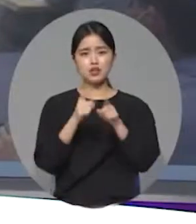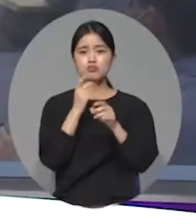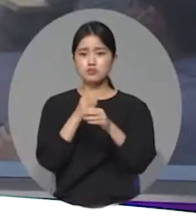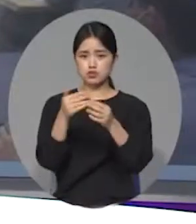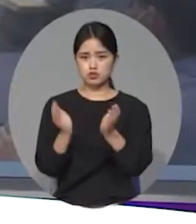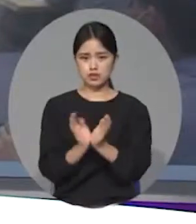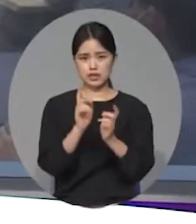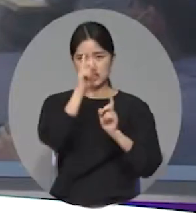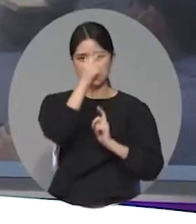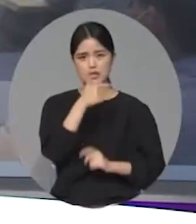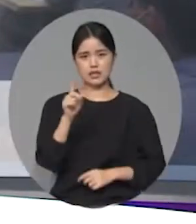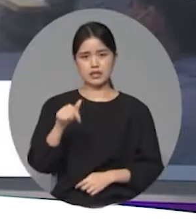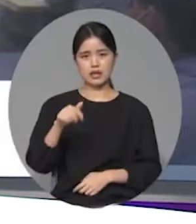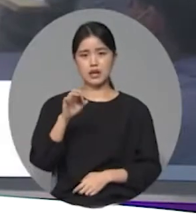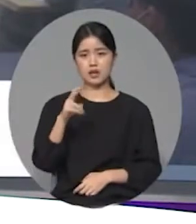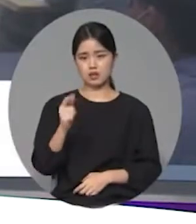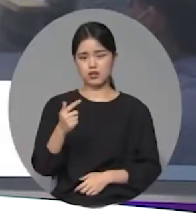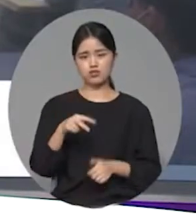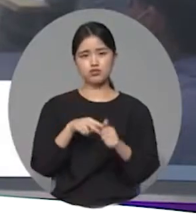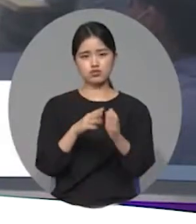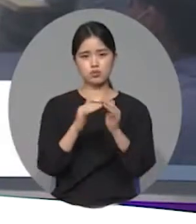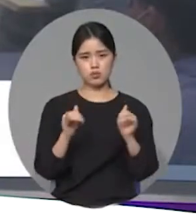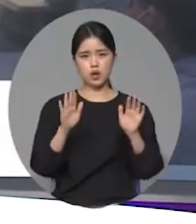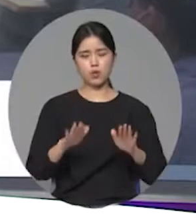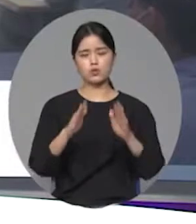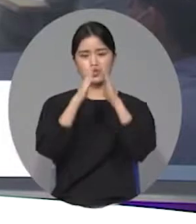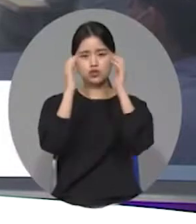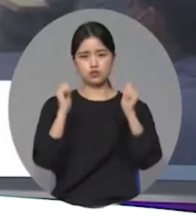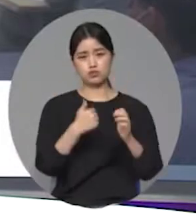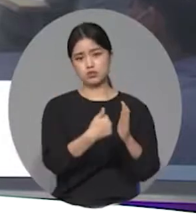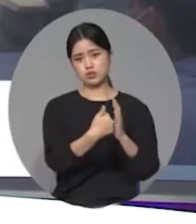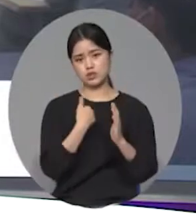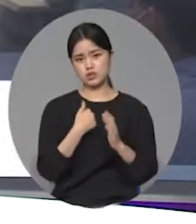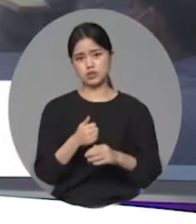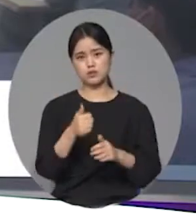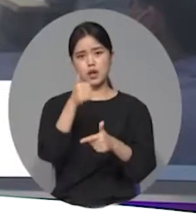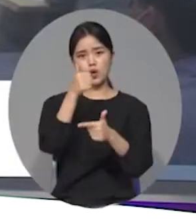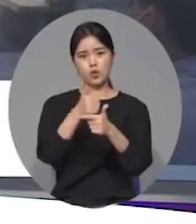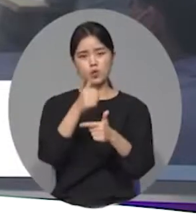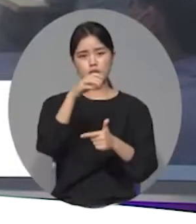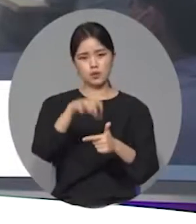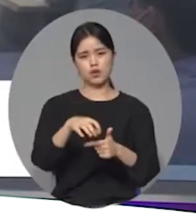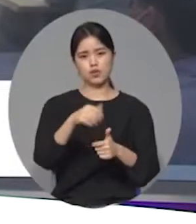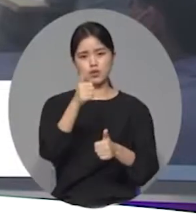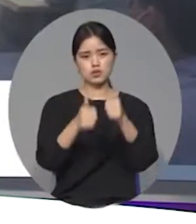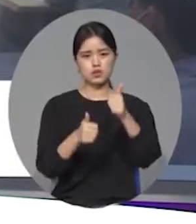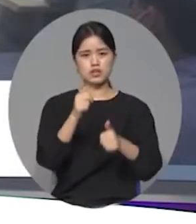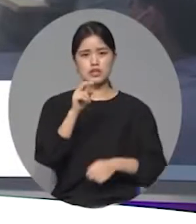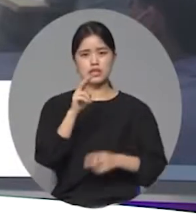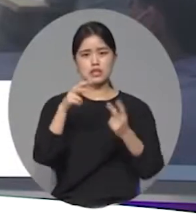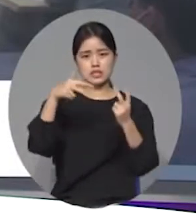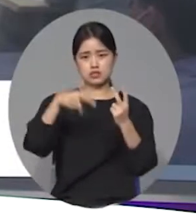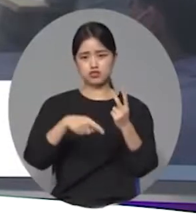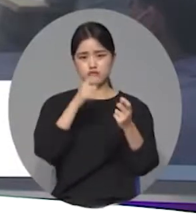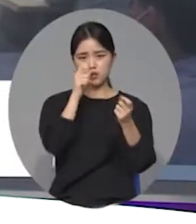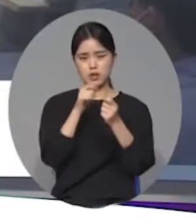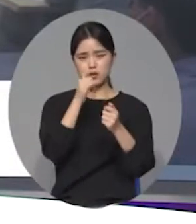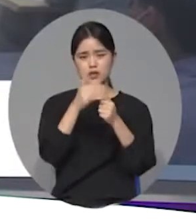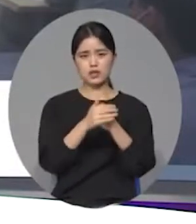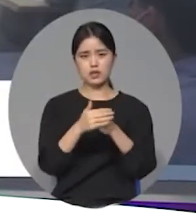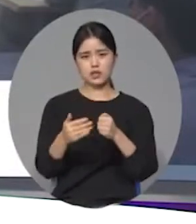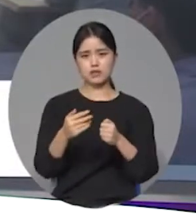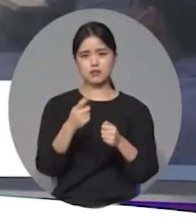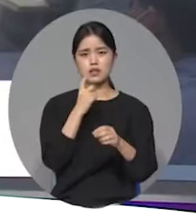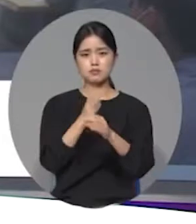더불어민주당의 이낙연 대선 경선 후보가 오늘 전북을 찾았습니다. 호남권 순회 경선이 약 2주 앞으로 다가온 가운데